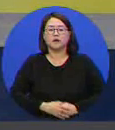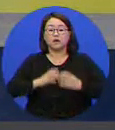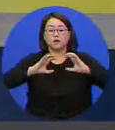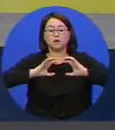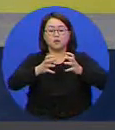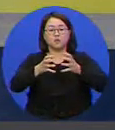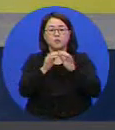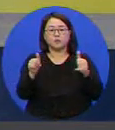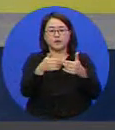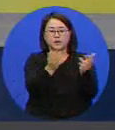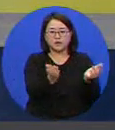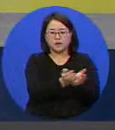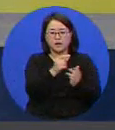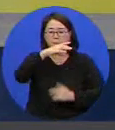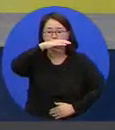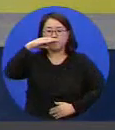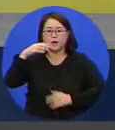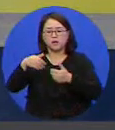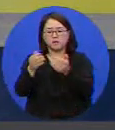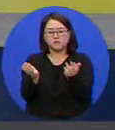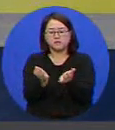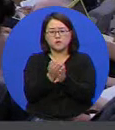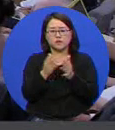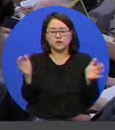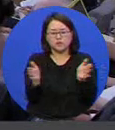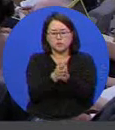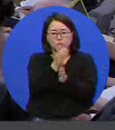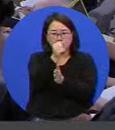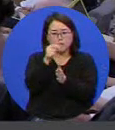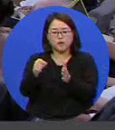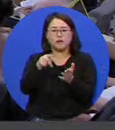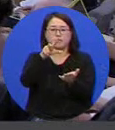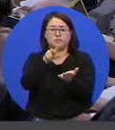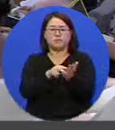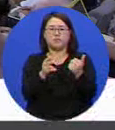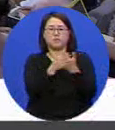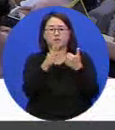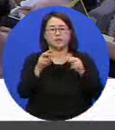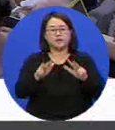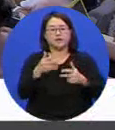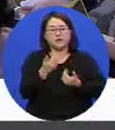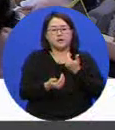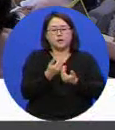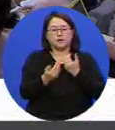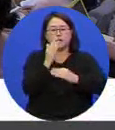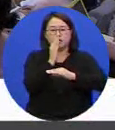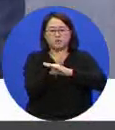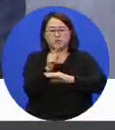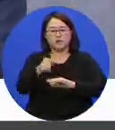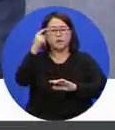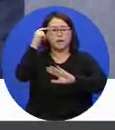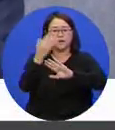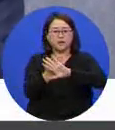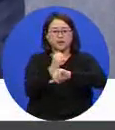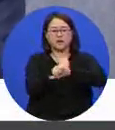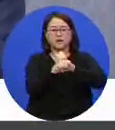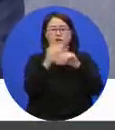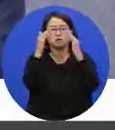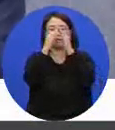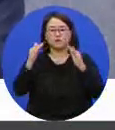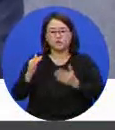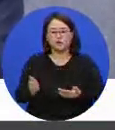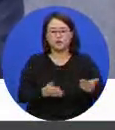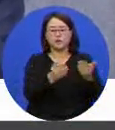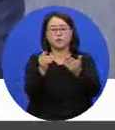국민의당이 바른정당과의 통합 문제로 진통을 겪고 있는 가운데 통합에 반대하는 호남 의원들을 중심으로 독자 세력화